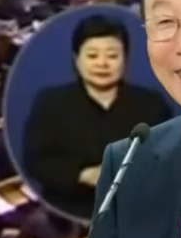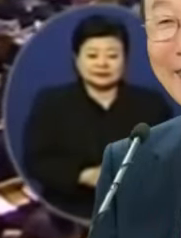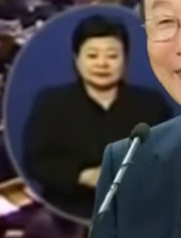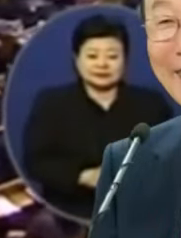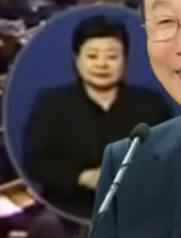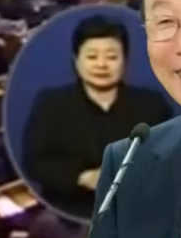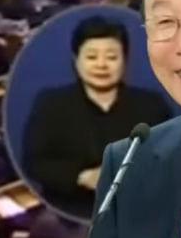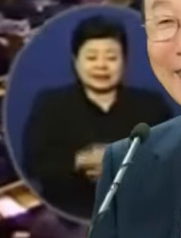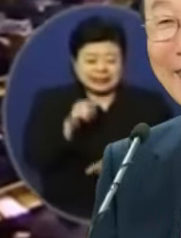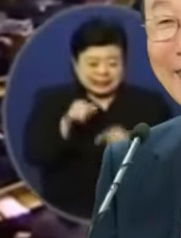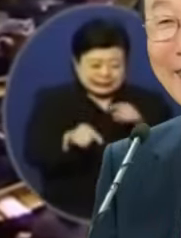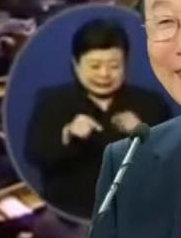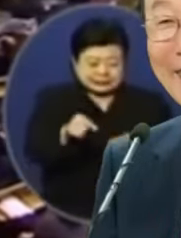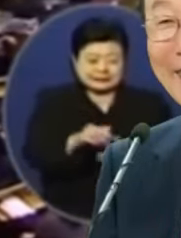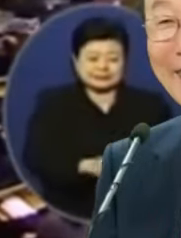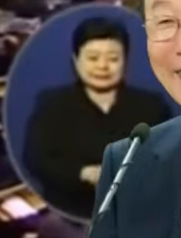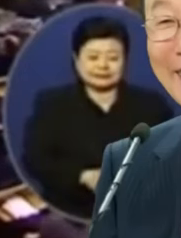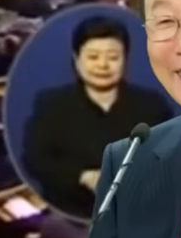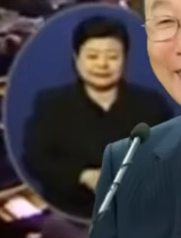이방에 나가서